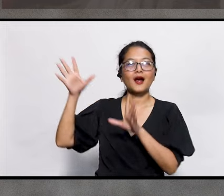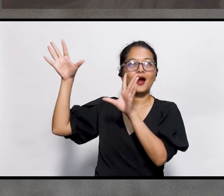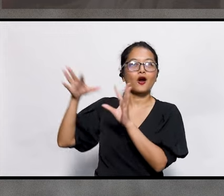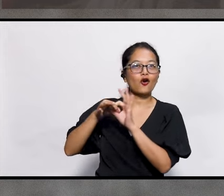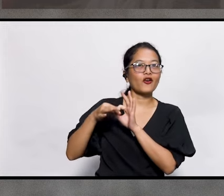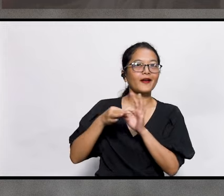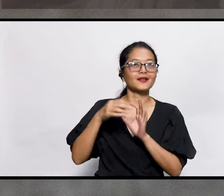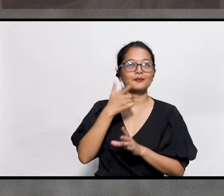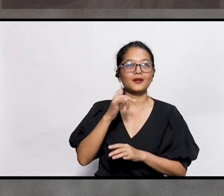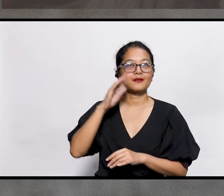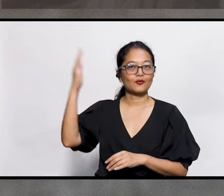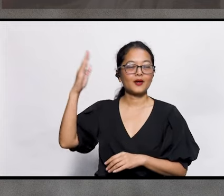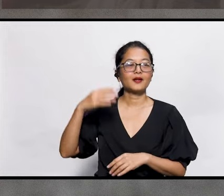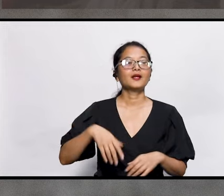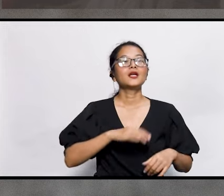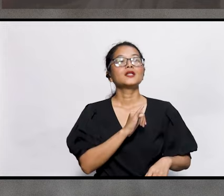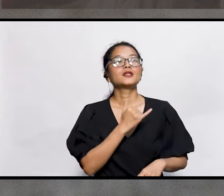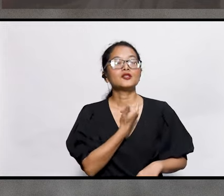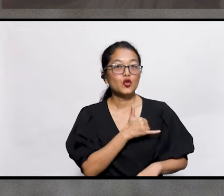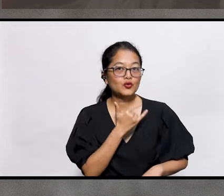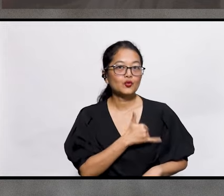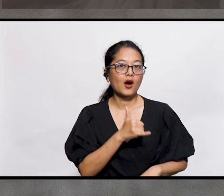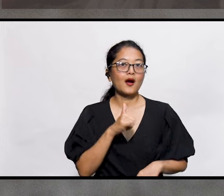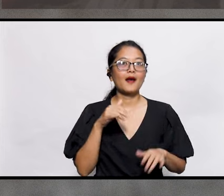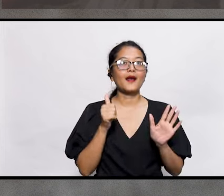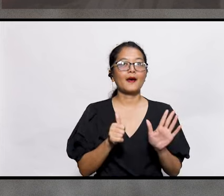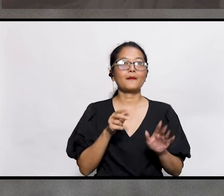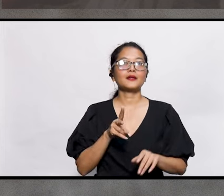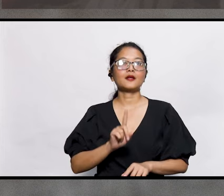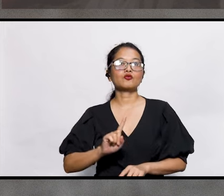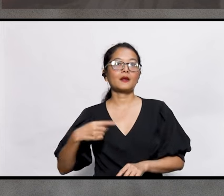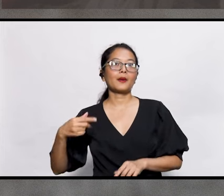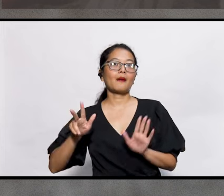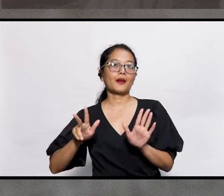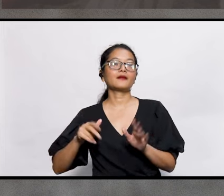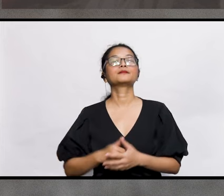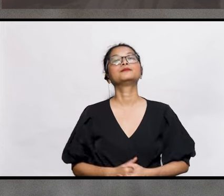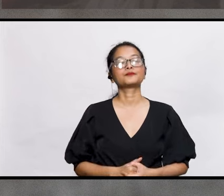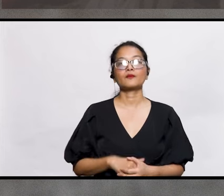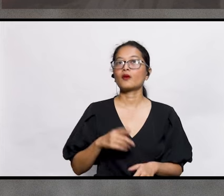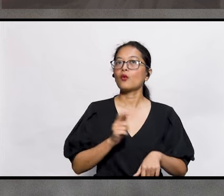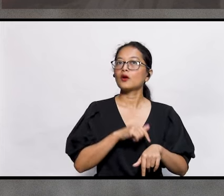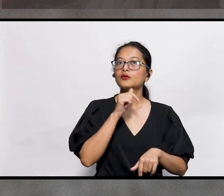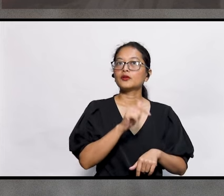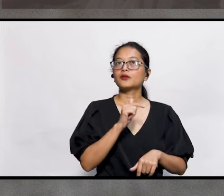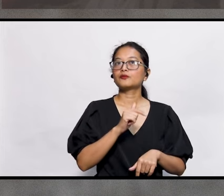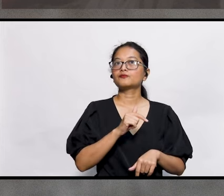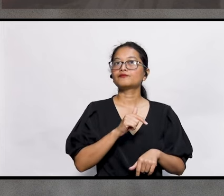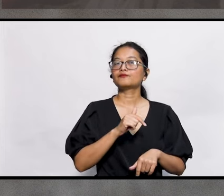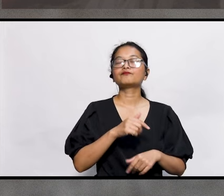6 ayat 1 sampai 8 dan pada waktu itu eh dan pada waktu itu